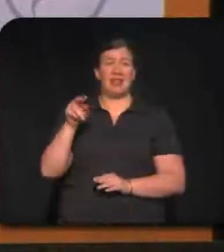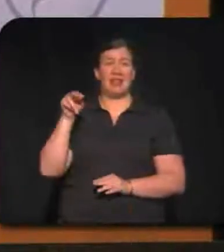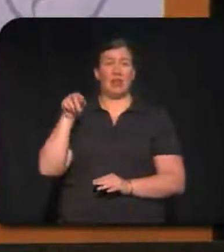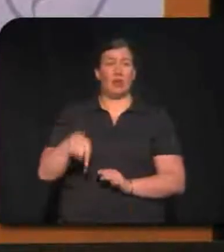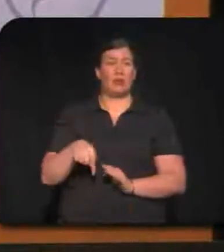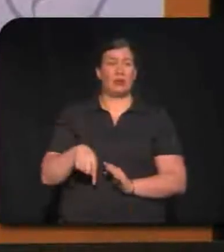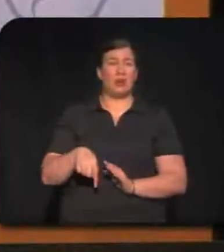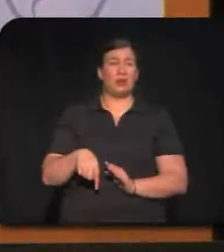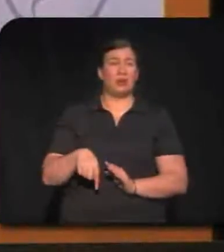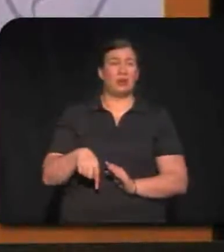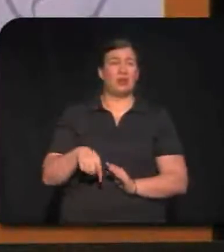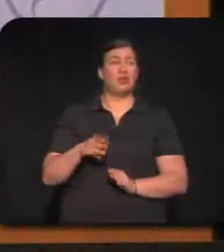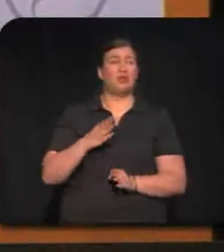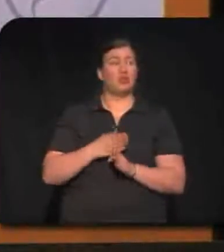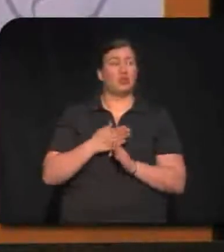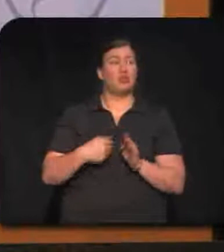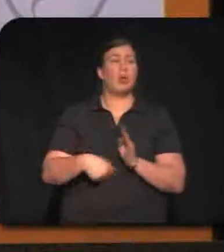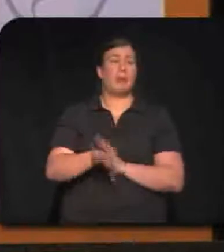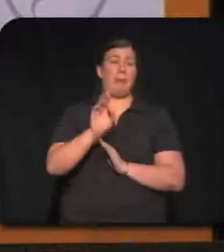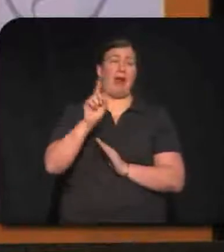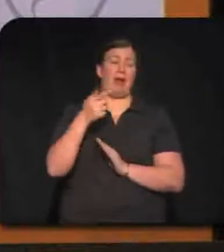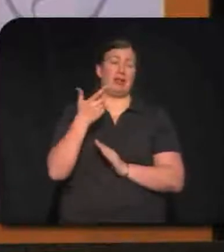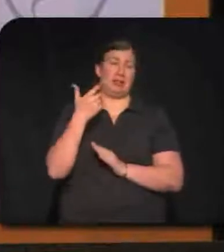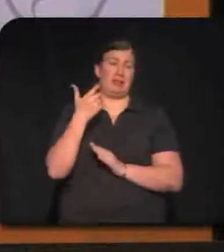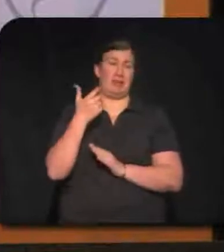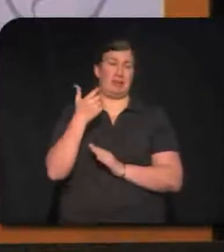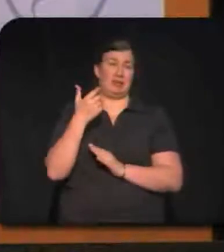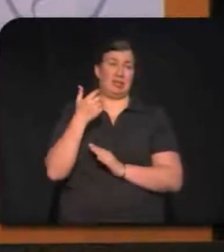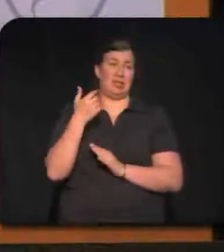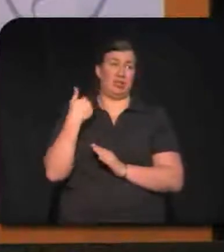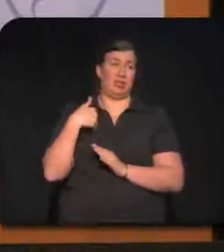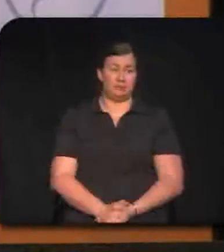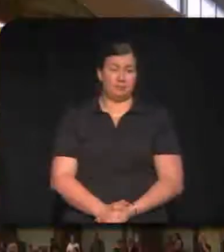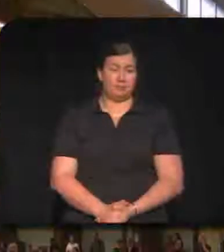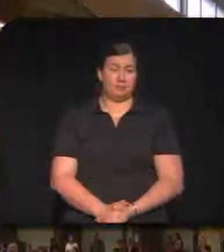es sind definitiv mehr als 20 damit wird geheim abgestimmt